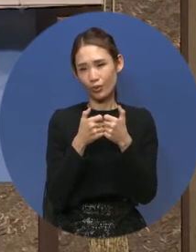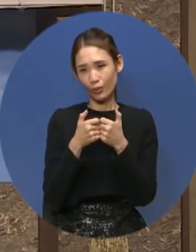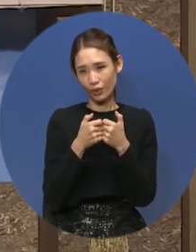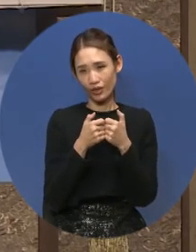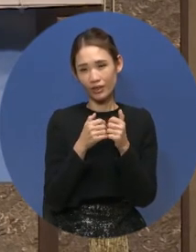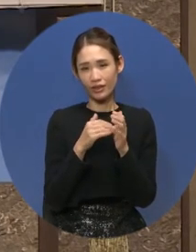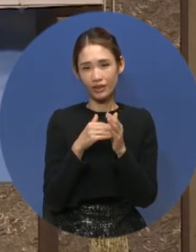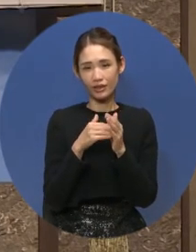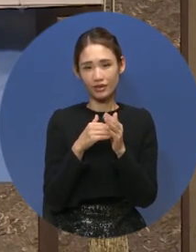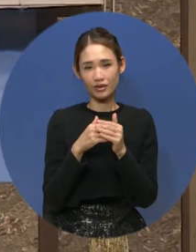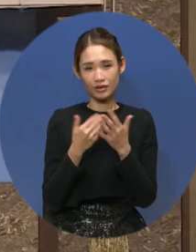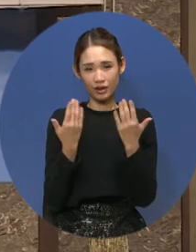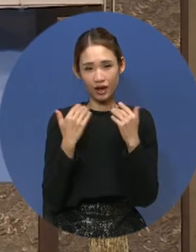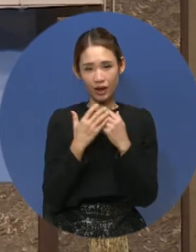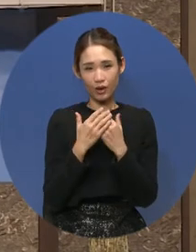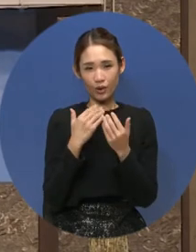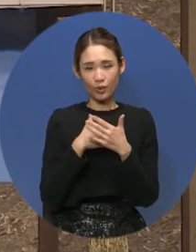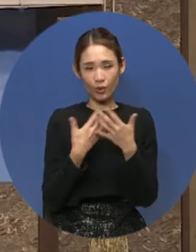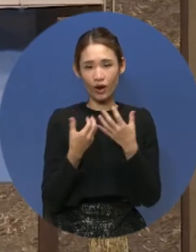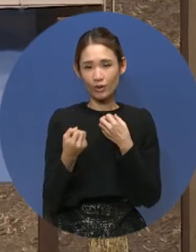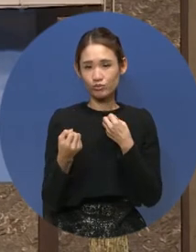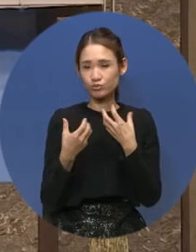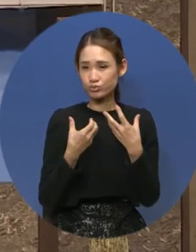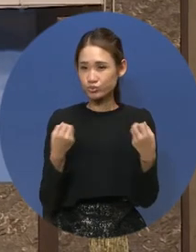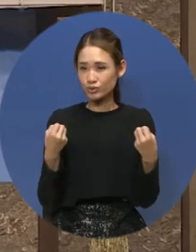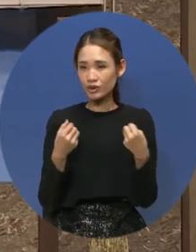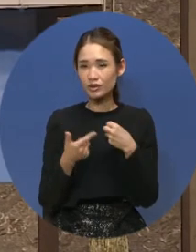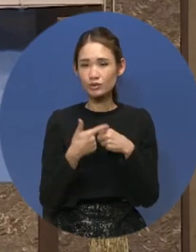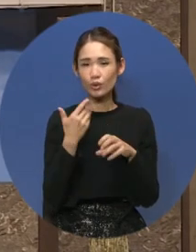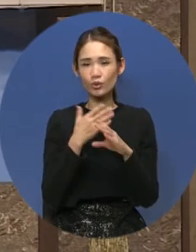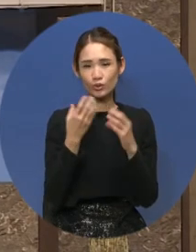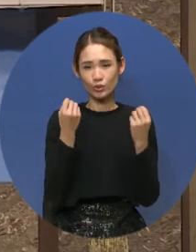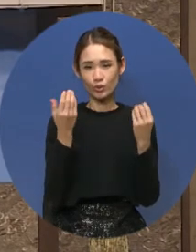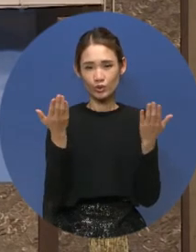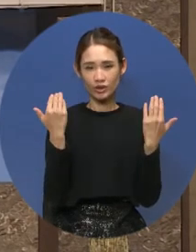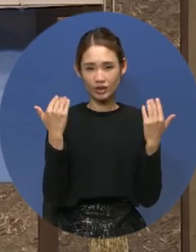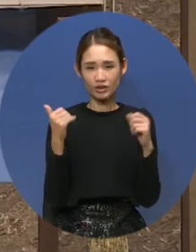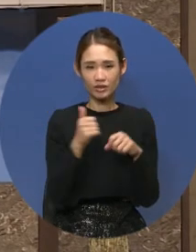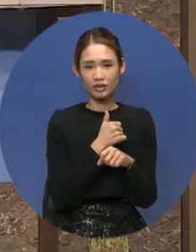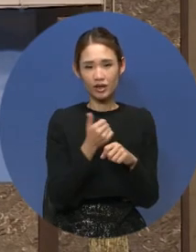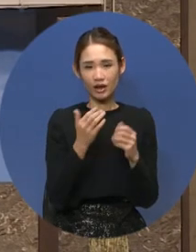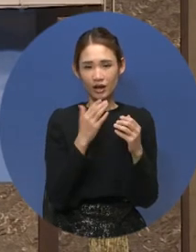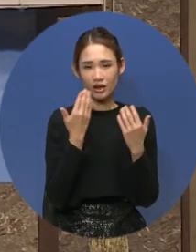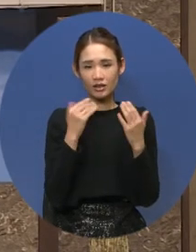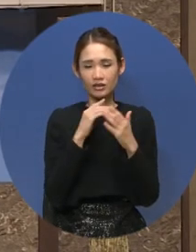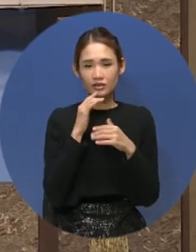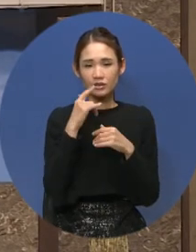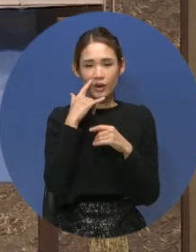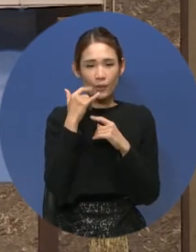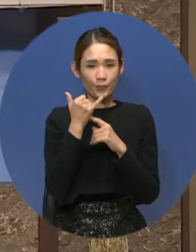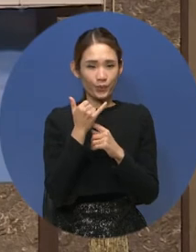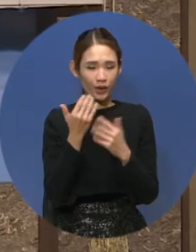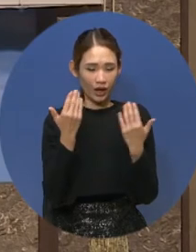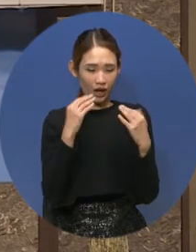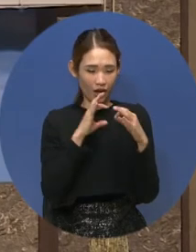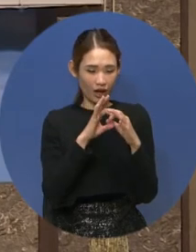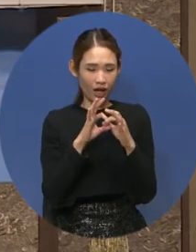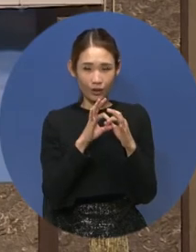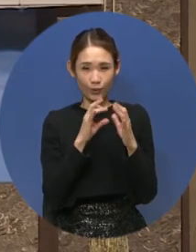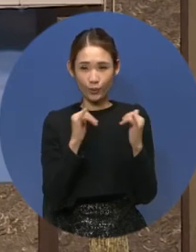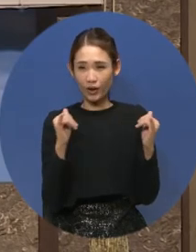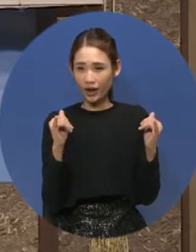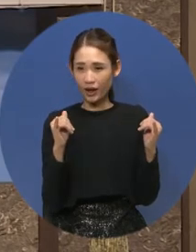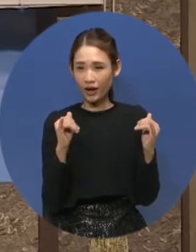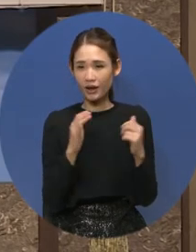그리고 학교 공간 프로젝트를 통해서 초중고 학교를 다니면서 학교 현장에서 학부모와 또